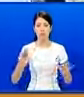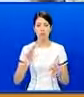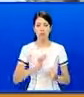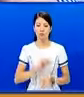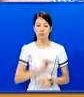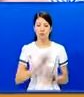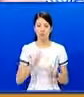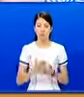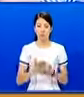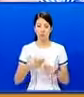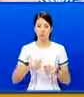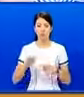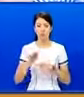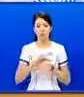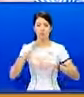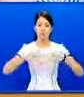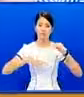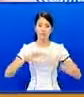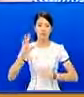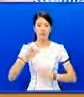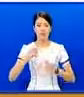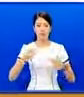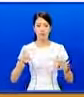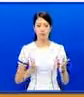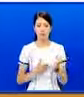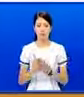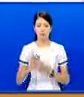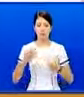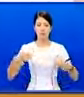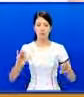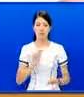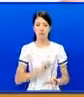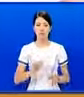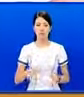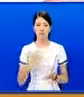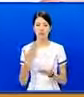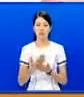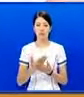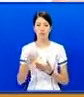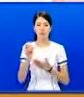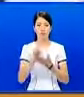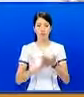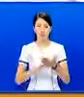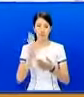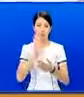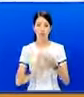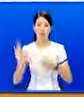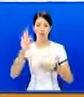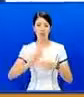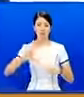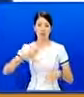өнеркәсіп, құрылыс, көлік тасымалы және логистика салаларынан да бос орындар табылды. Күн ұзаққа жалғасқан шарада қала тұрғындары